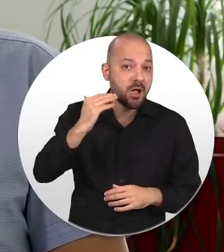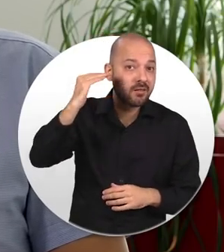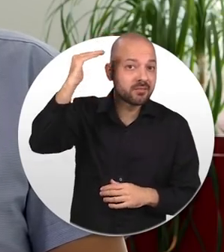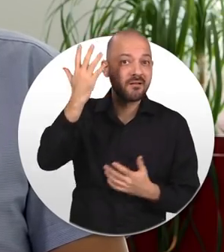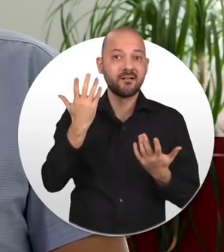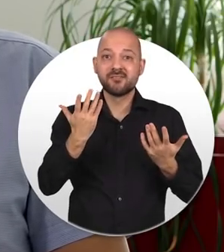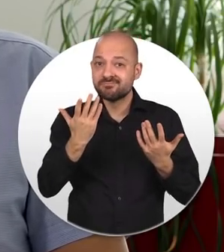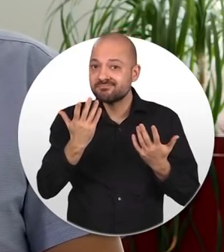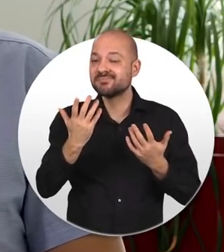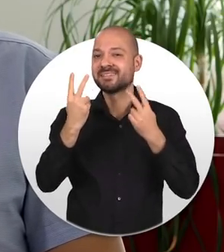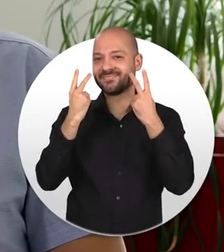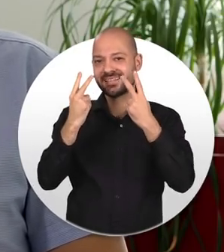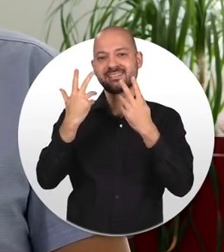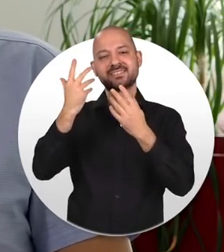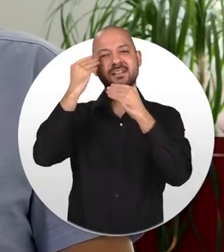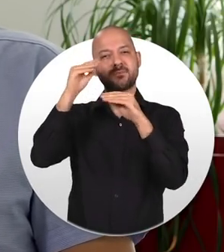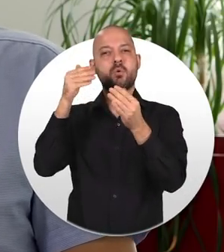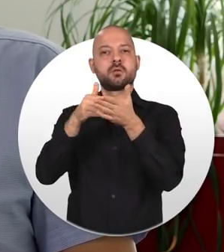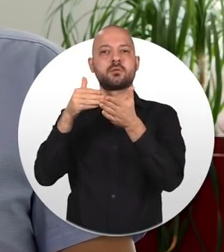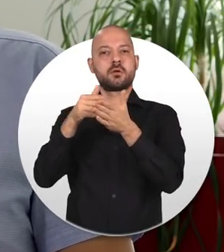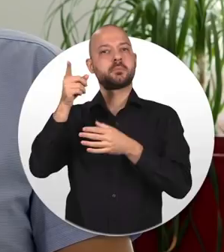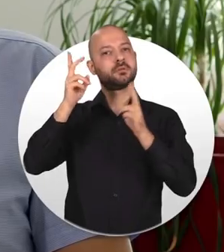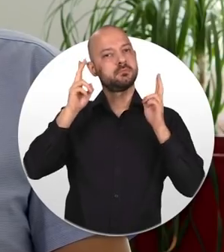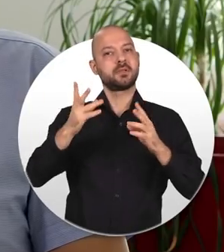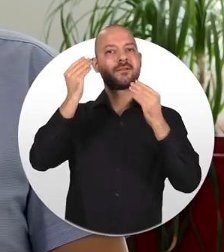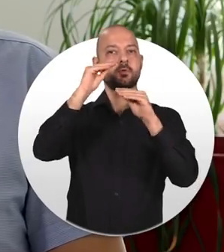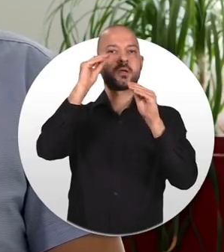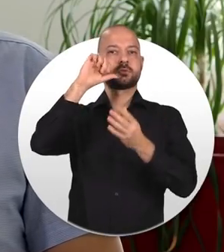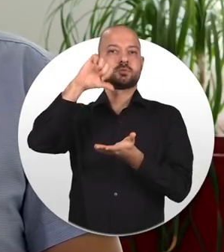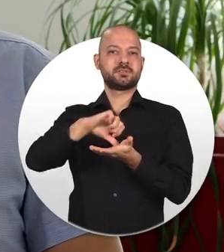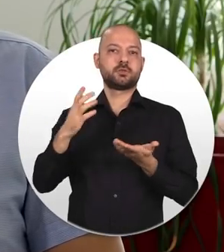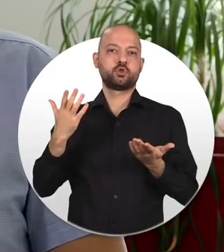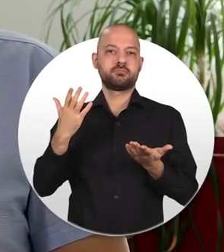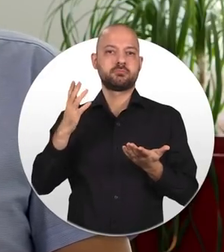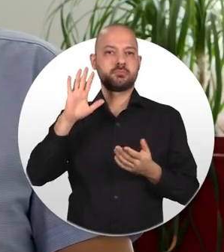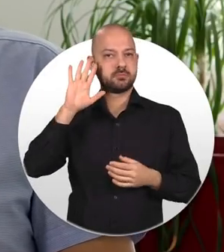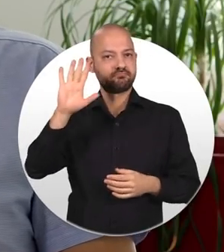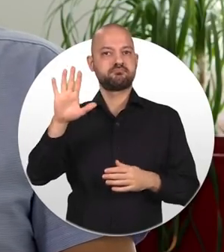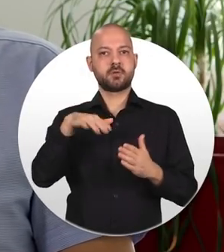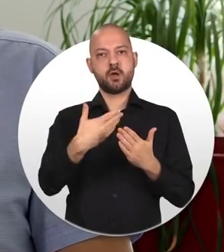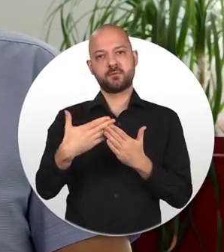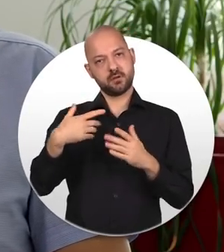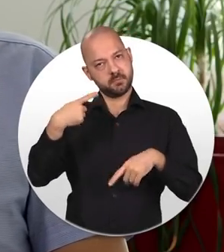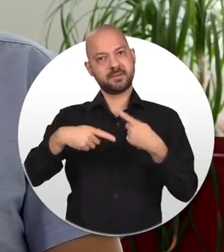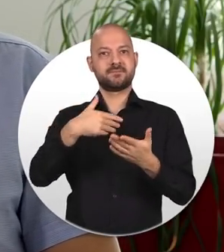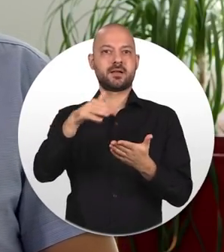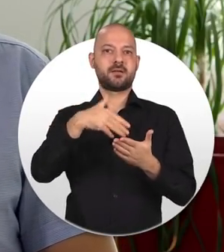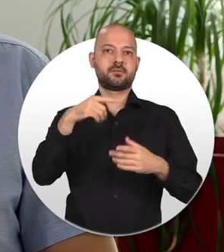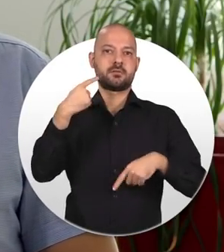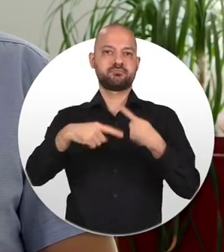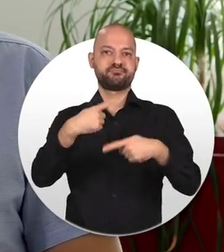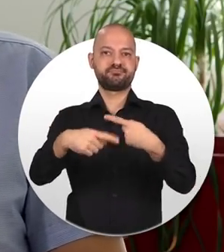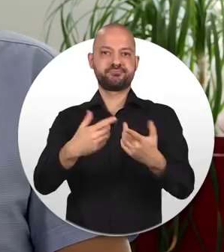das bedingt durch den hohen Alter. Dafür ist es doch wichtig, dass Info-Handicap als